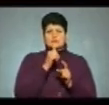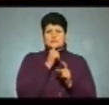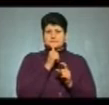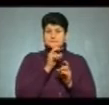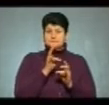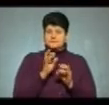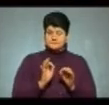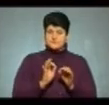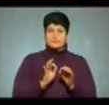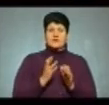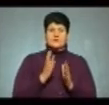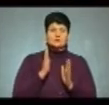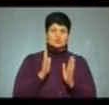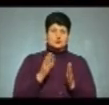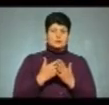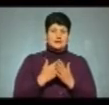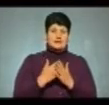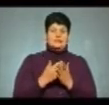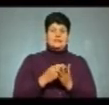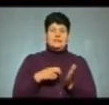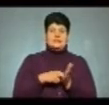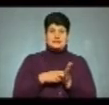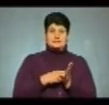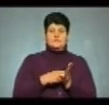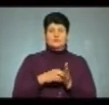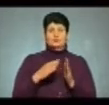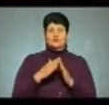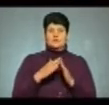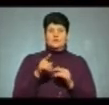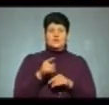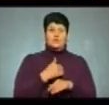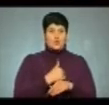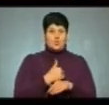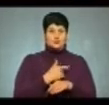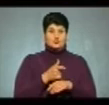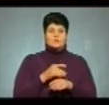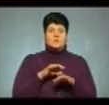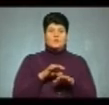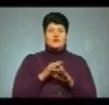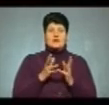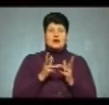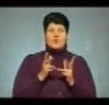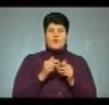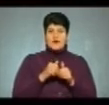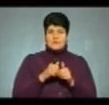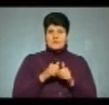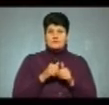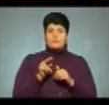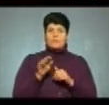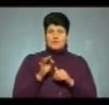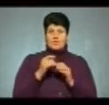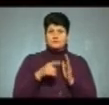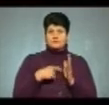Якщо буде, наприклад, прямий лист від мешканців будинку, що вони хочуть, щоб ми проводили нарахування по